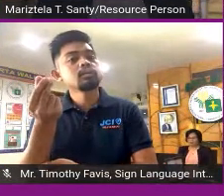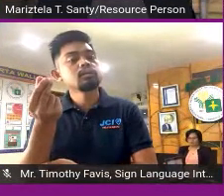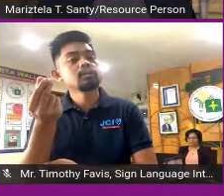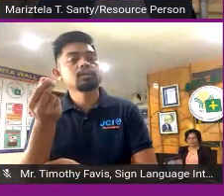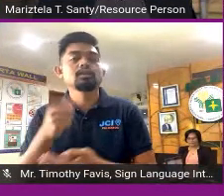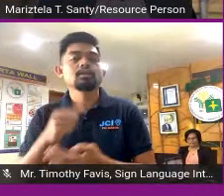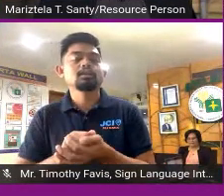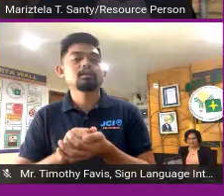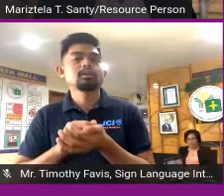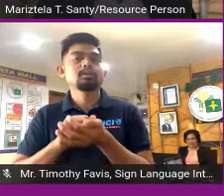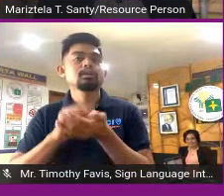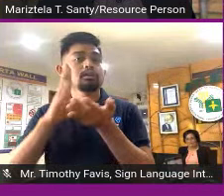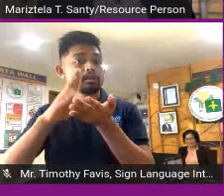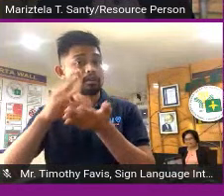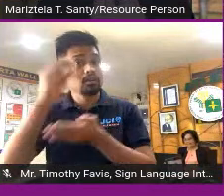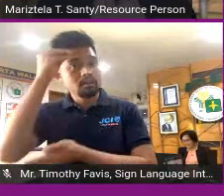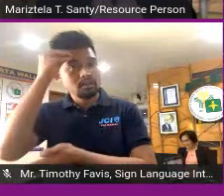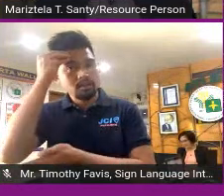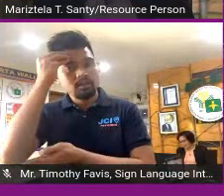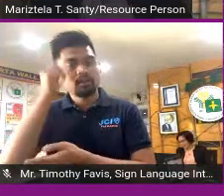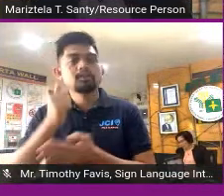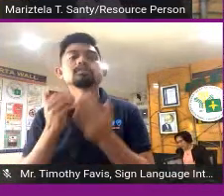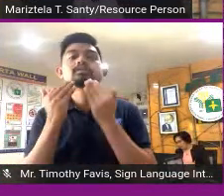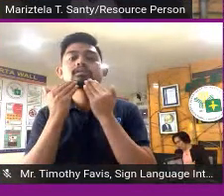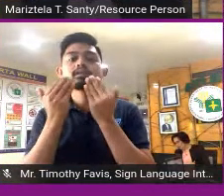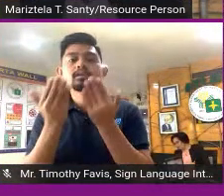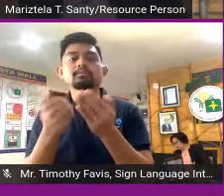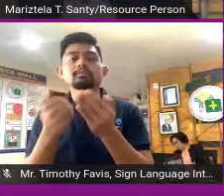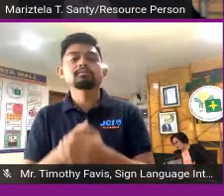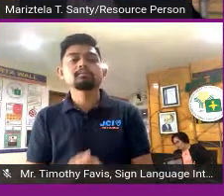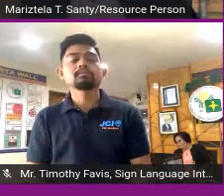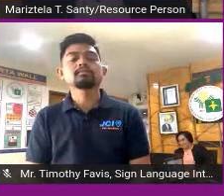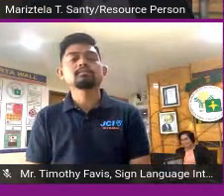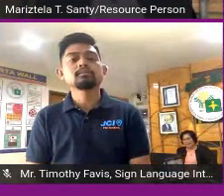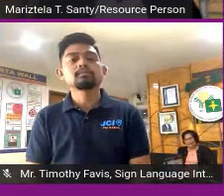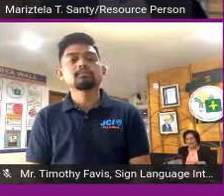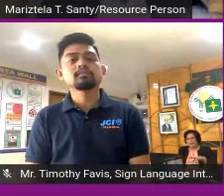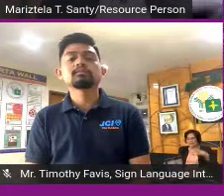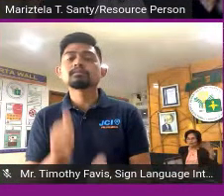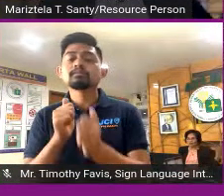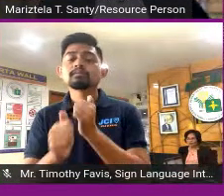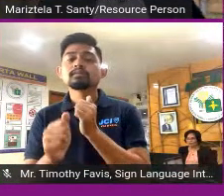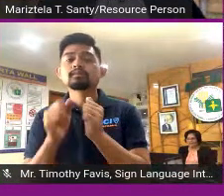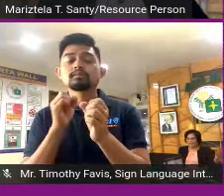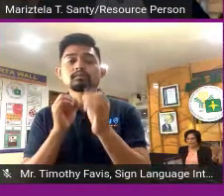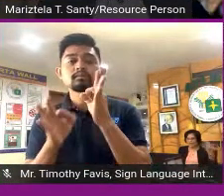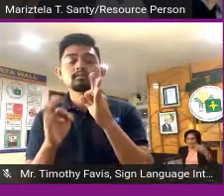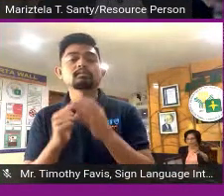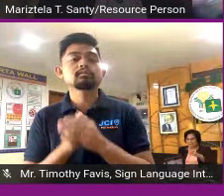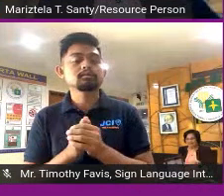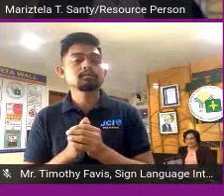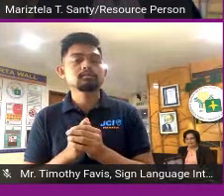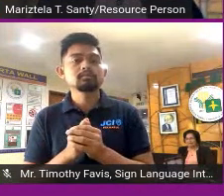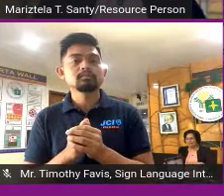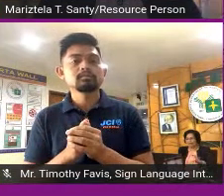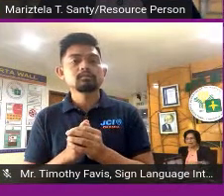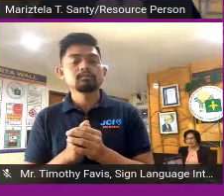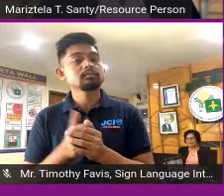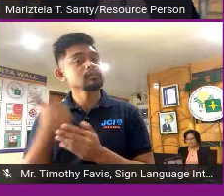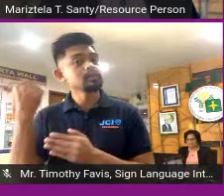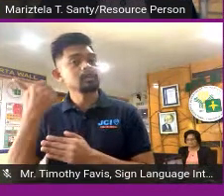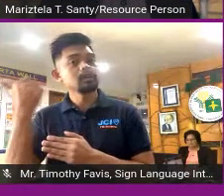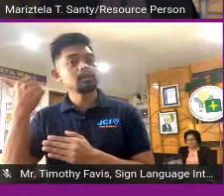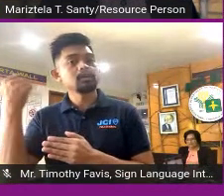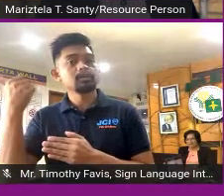food for thought para sa atin lahat. Yung may mga doon po sa ating